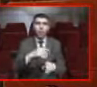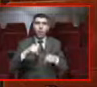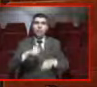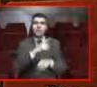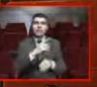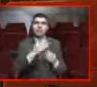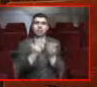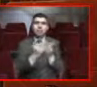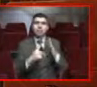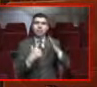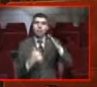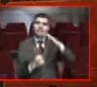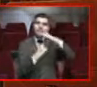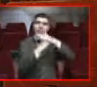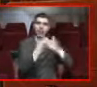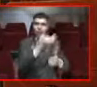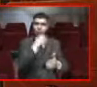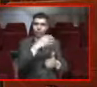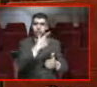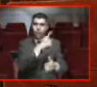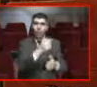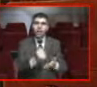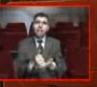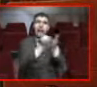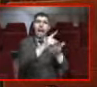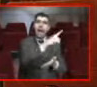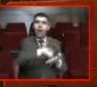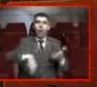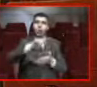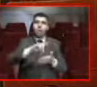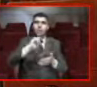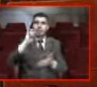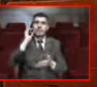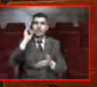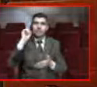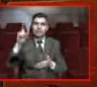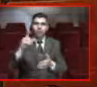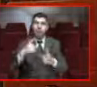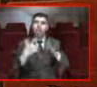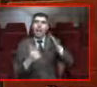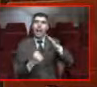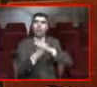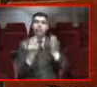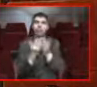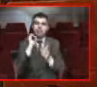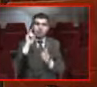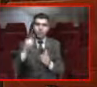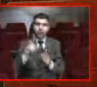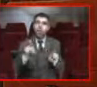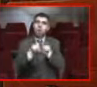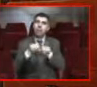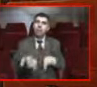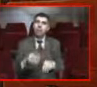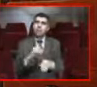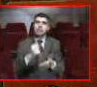تستحق، كاين توجه نحو مراجعه القانون رقم 5402 في اتجاه واحد الزياده ان شاء الله مهمه في اتجاه ديال القيمه